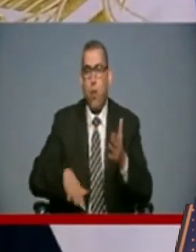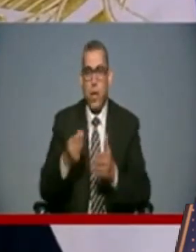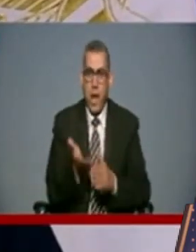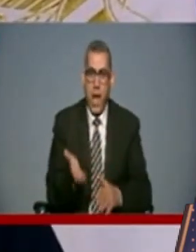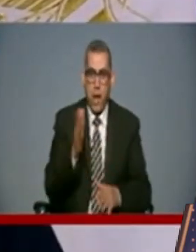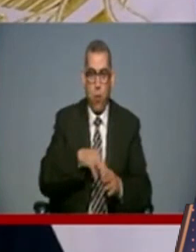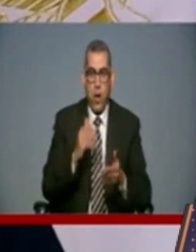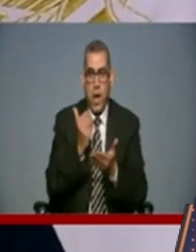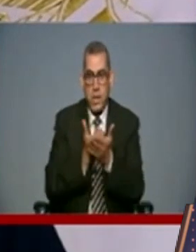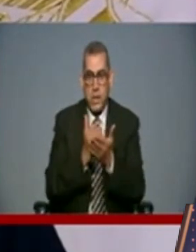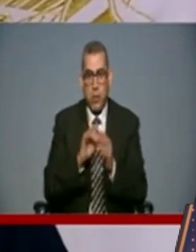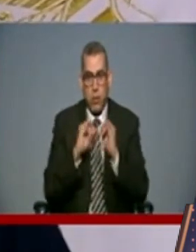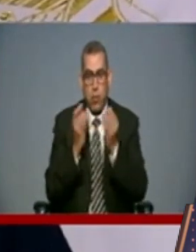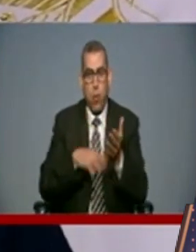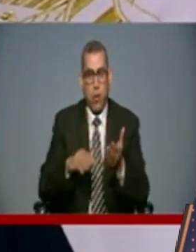عجلة التنمية الشاملة